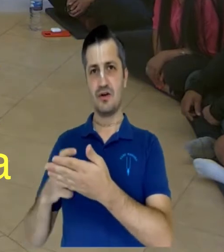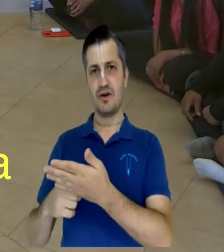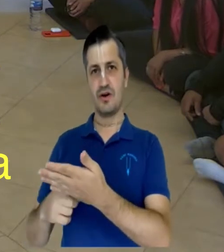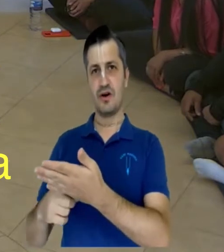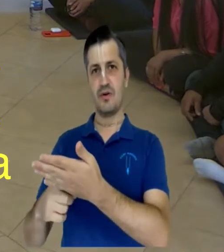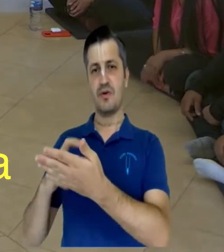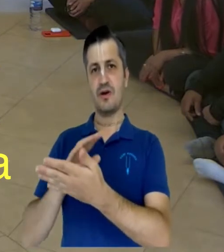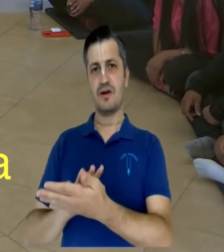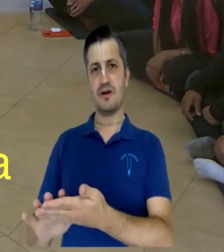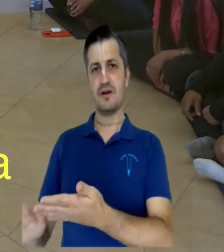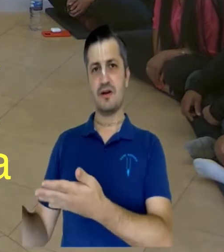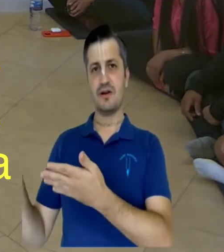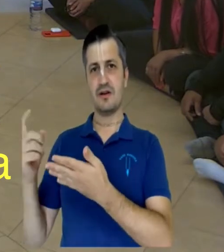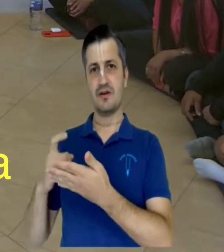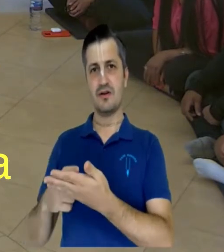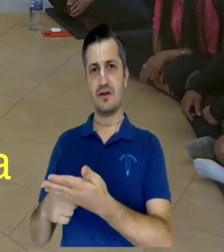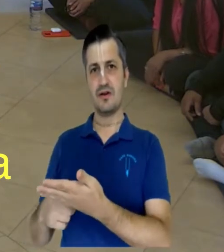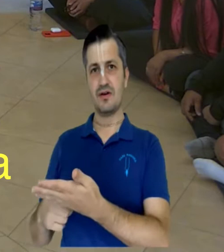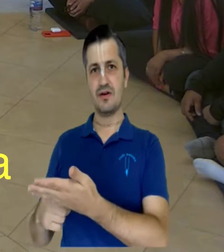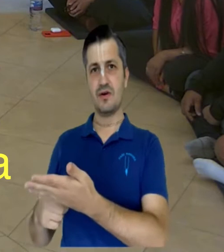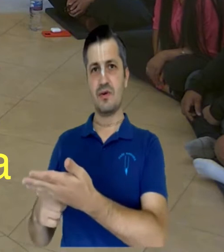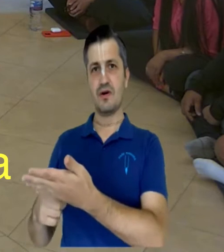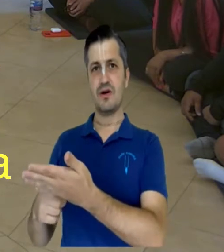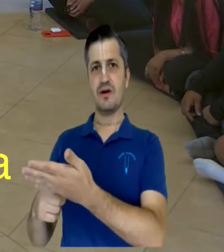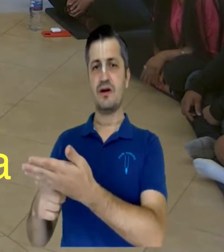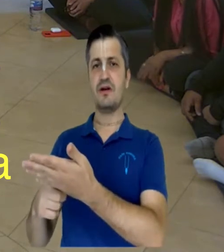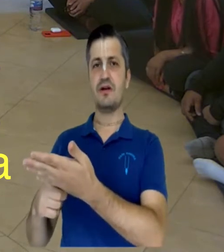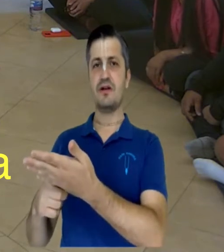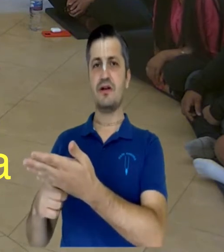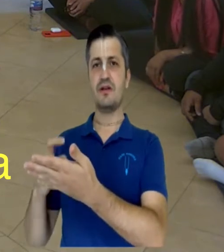Hare Rama, Hare Rama,